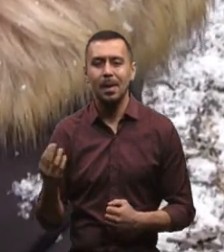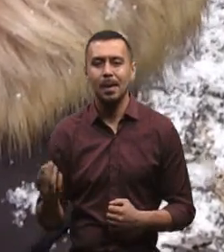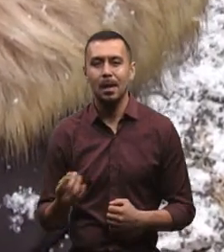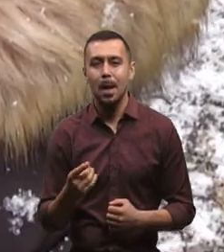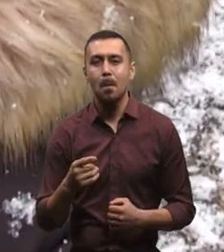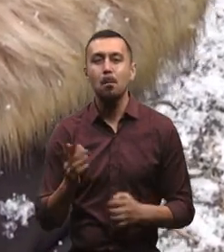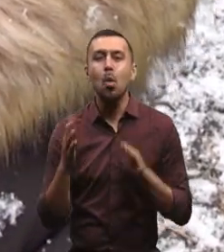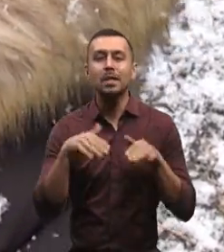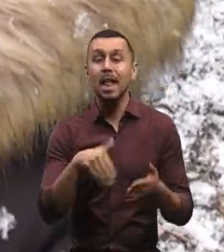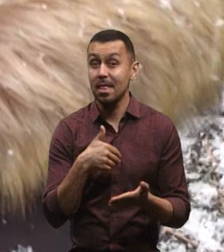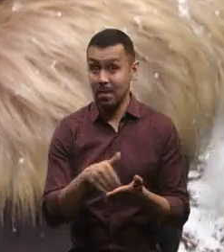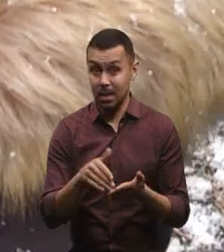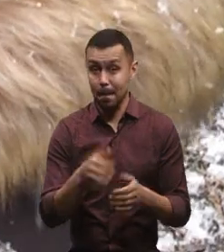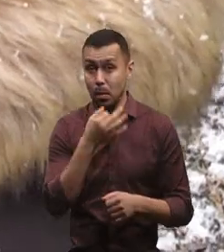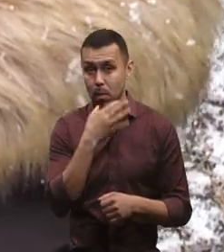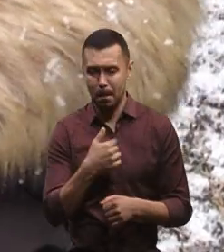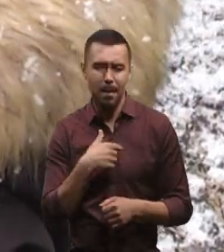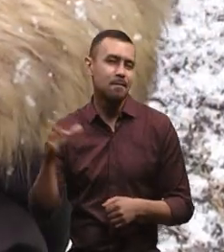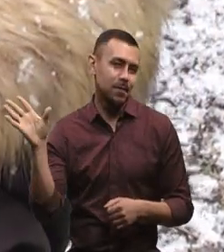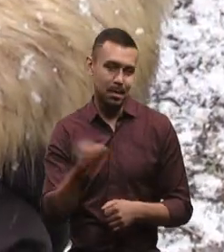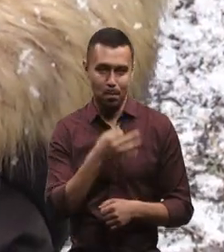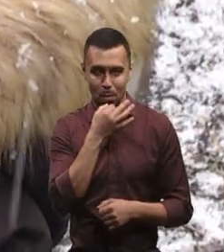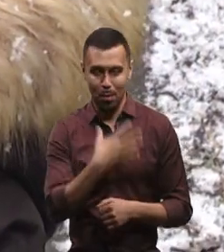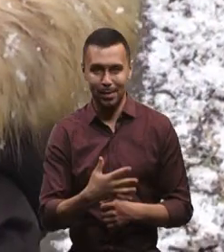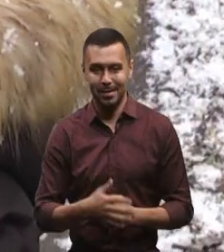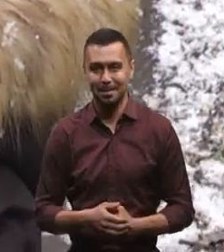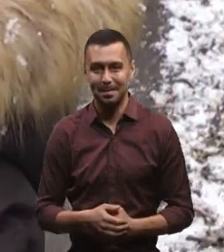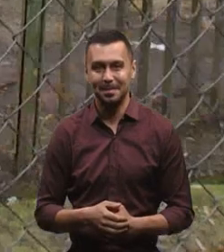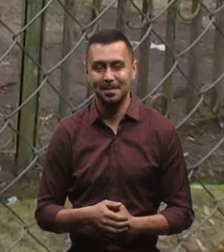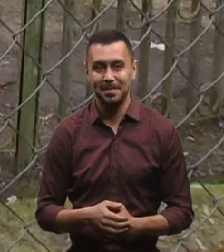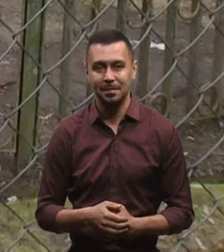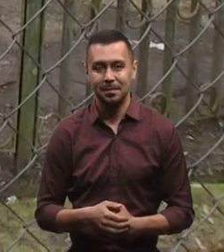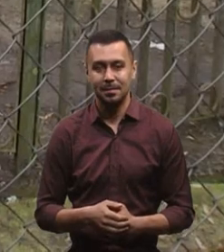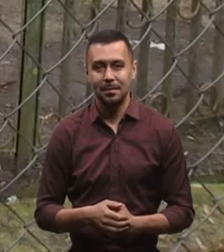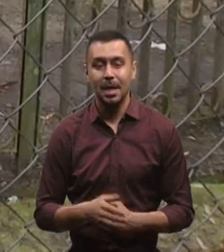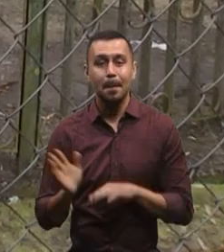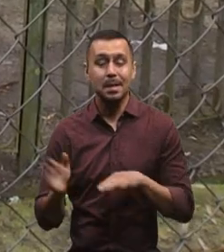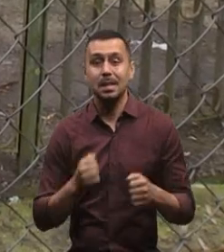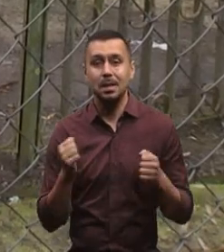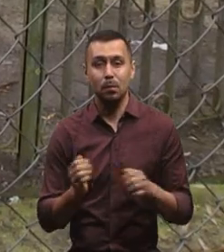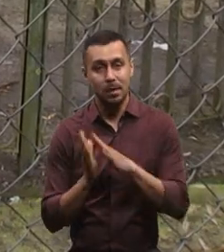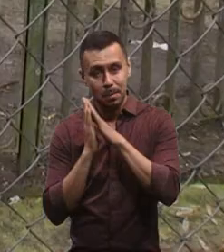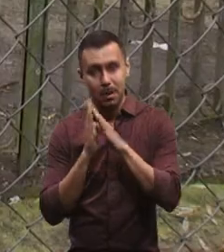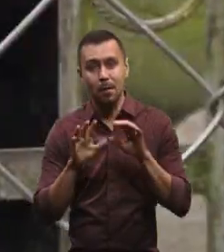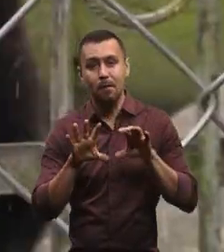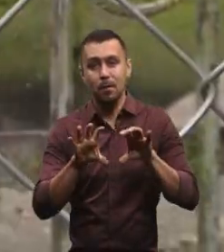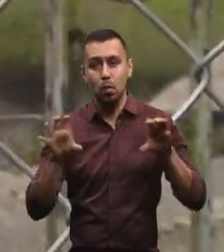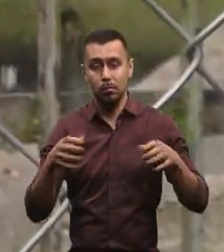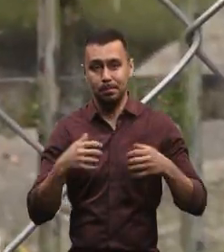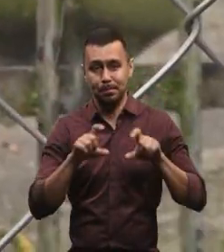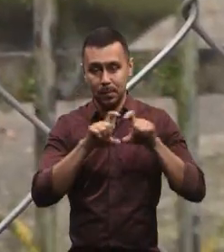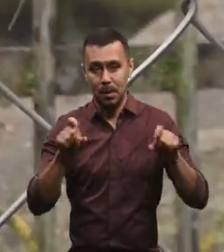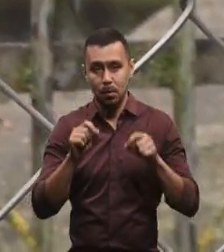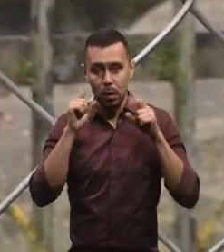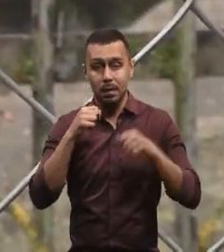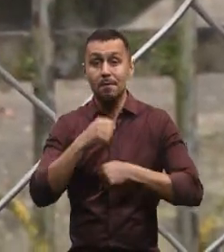синки. Скажи, мені всі подобаються. Мені всі подобаються. Після зимової сплячки у зоокуточку прокинувся бурий